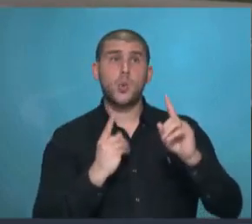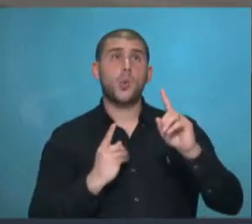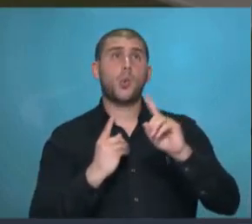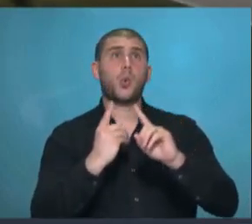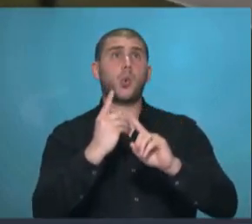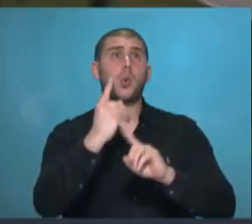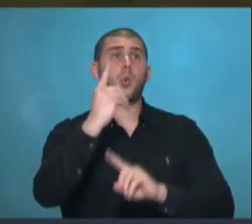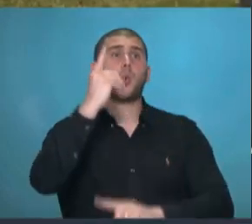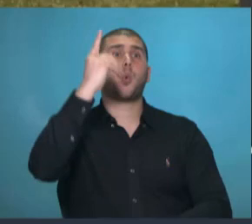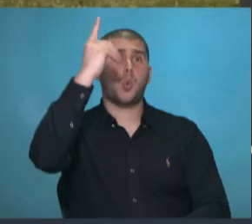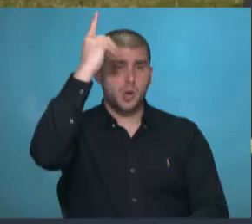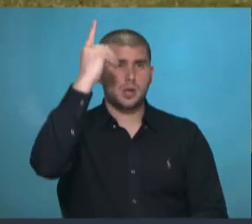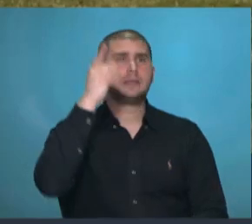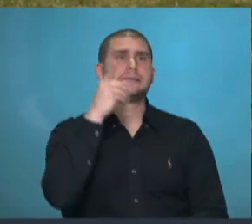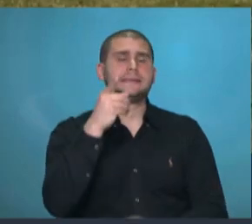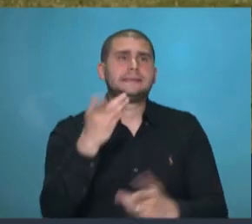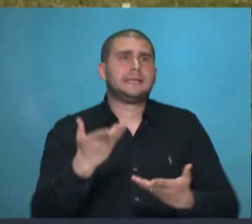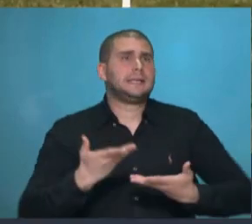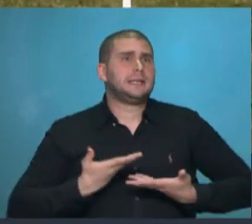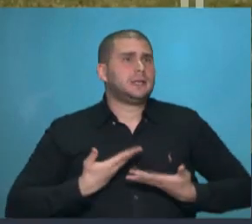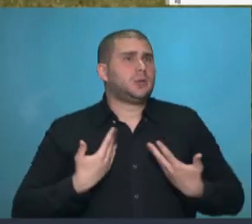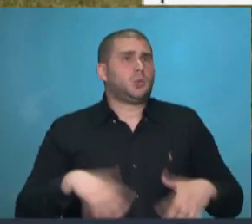למעלה באיזה...